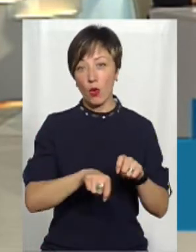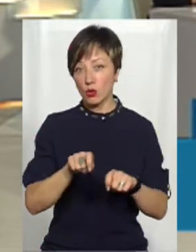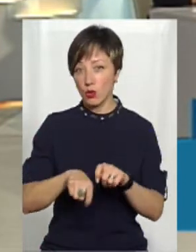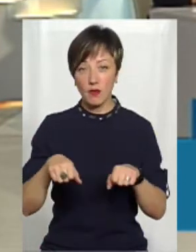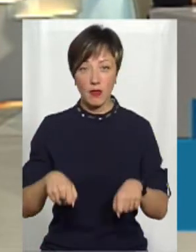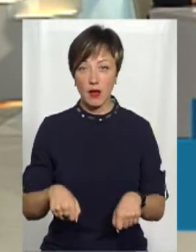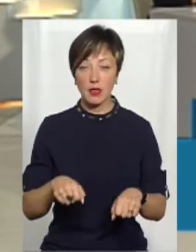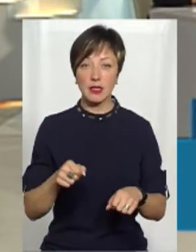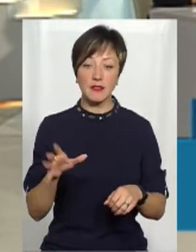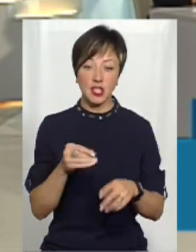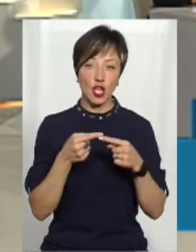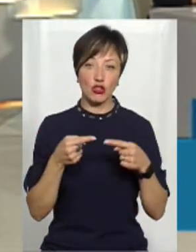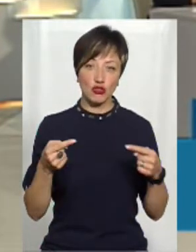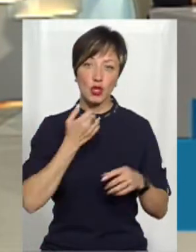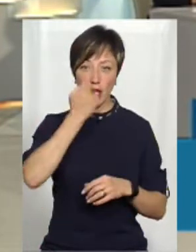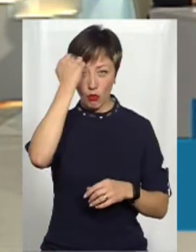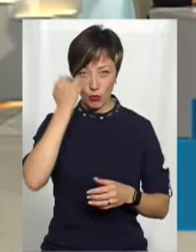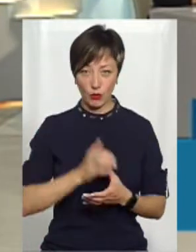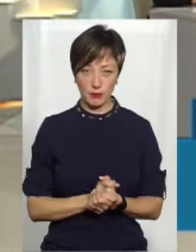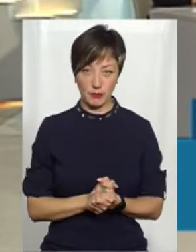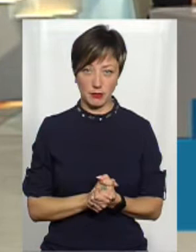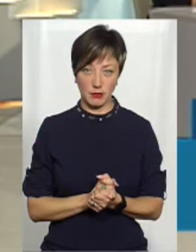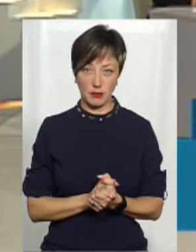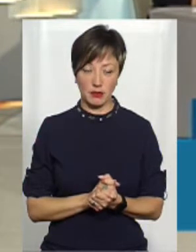діяльністю влади і все інше. Дякую.